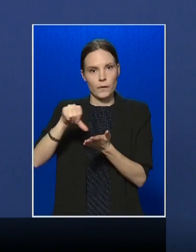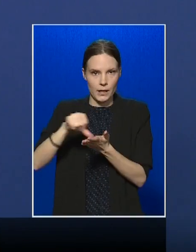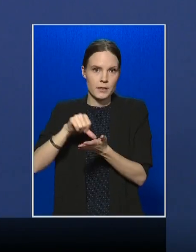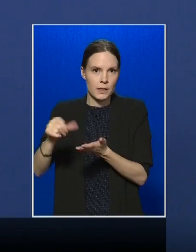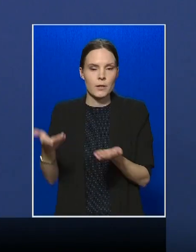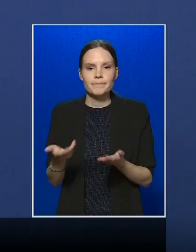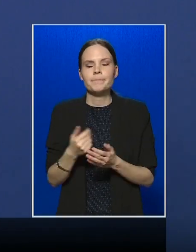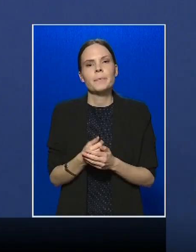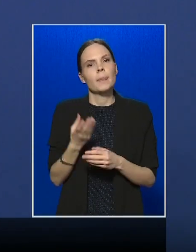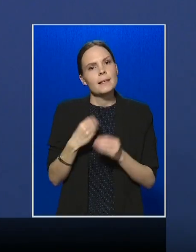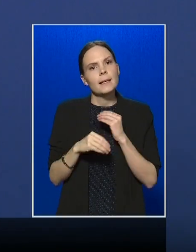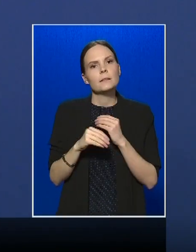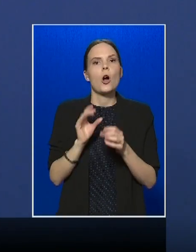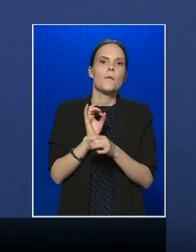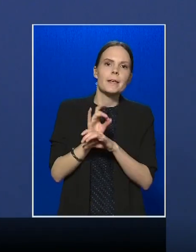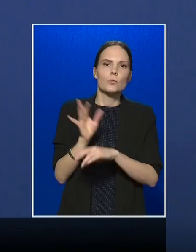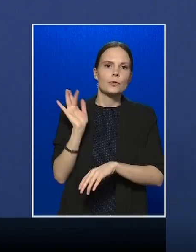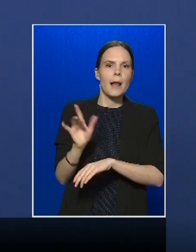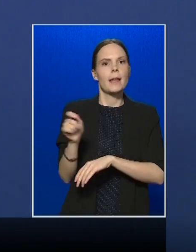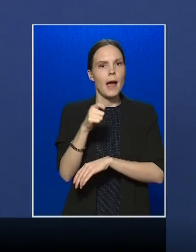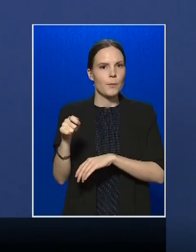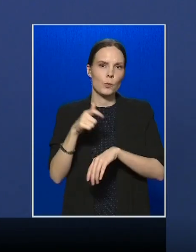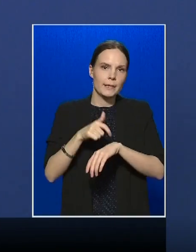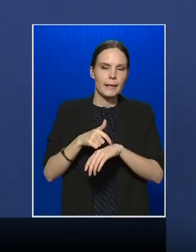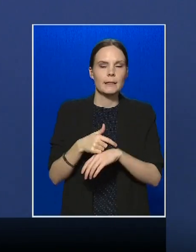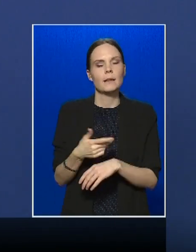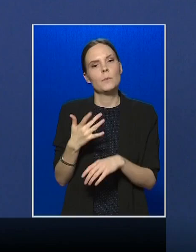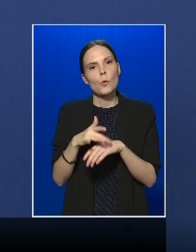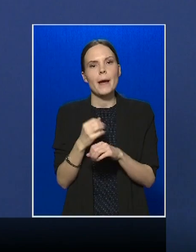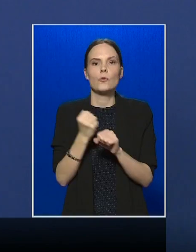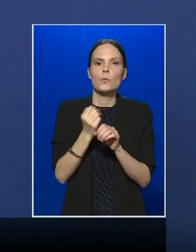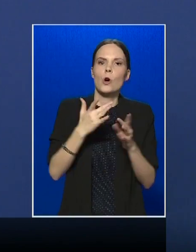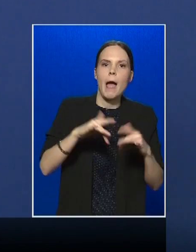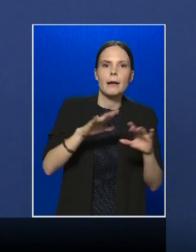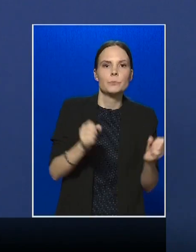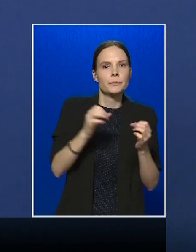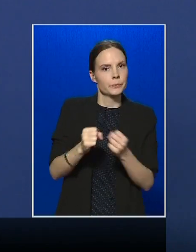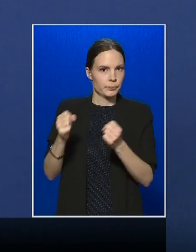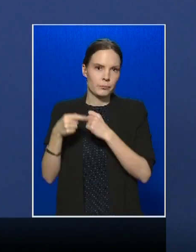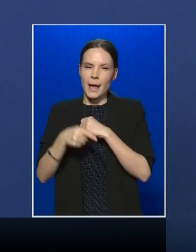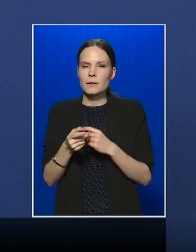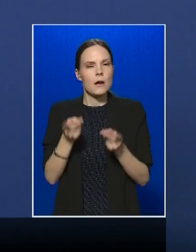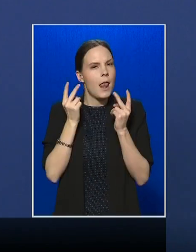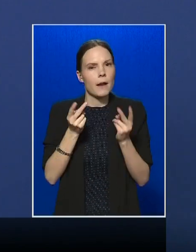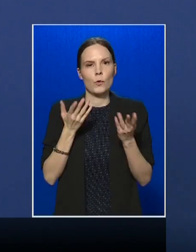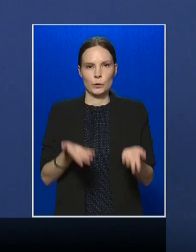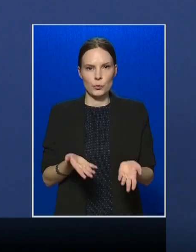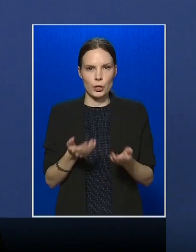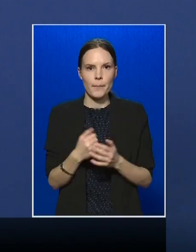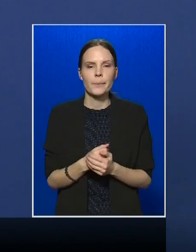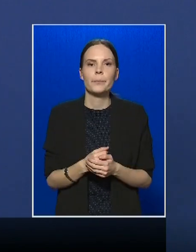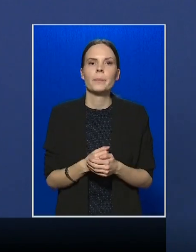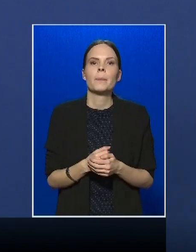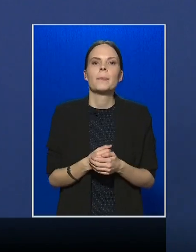a vírusra folytatott háború idején is a munkahelyek védelme, helyreállítása, az újak teremtése kell legyen a legfontosabb vezérfonalunk. Nem